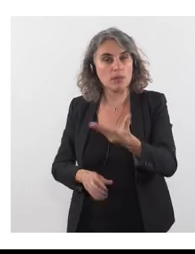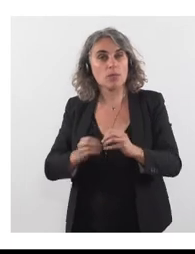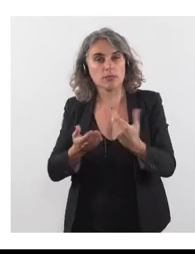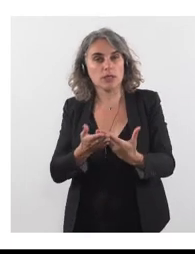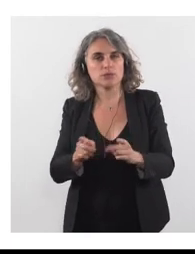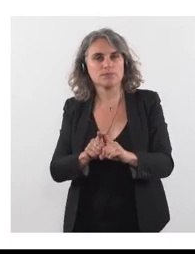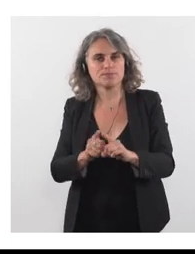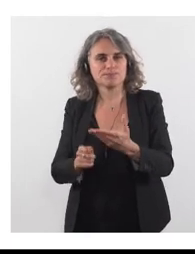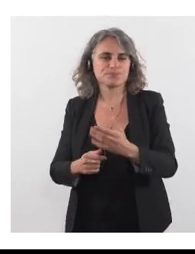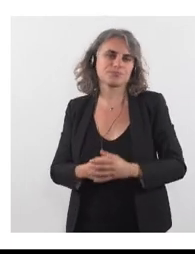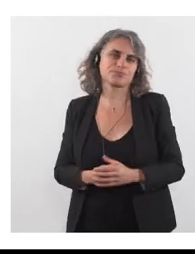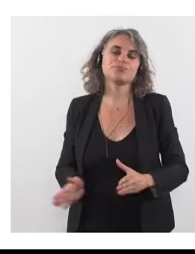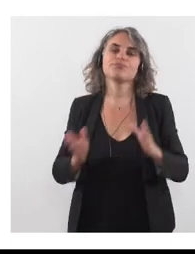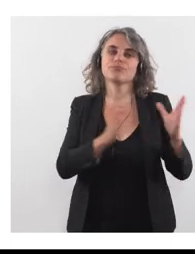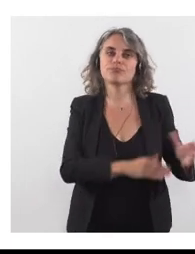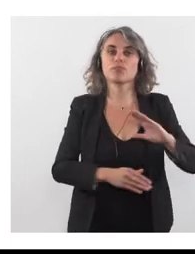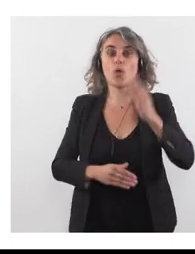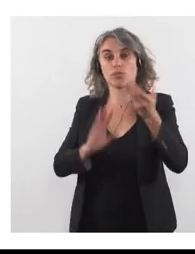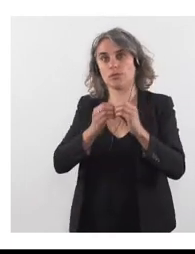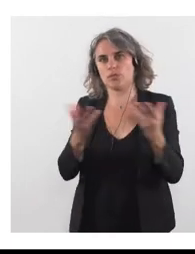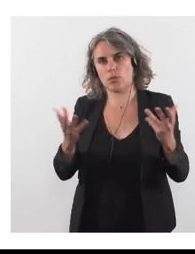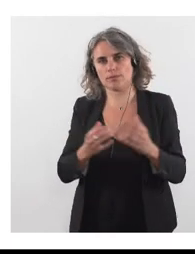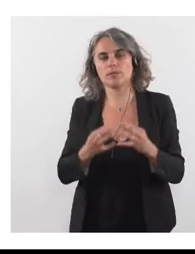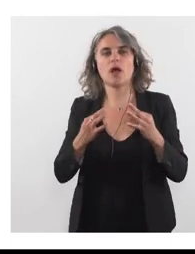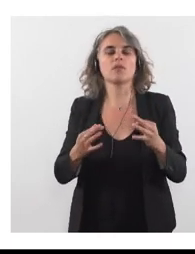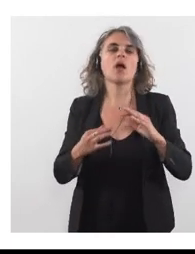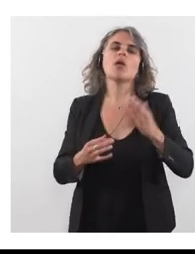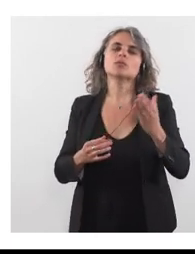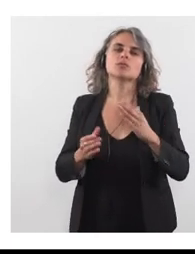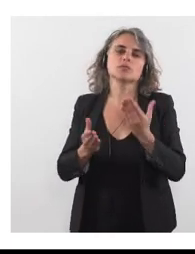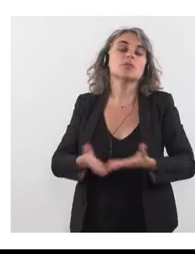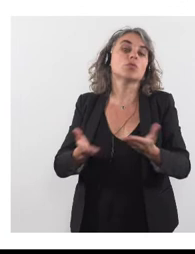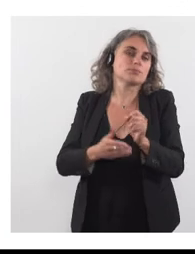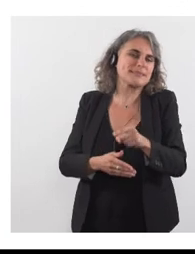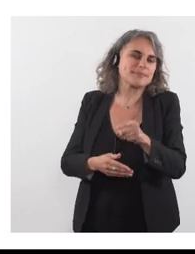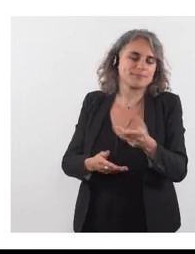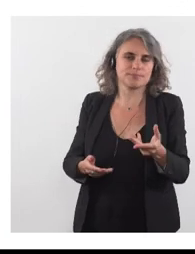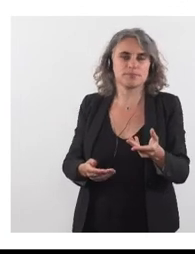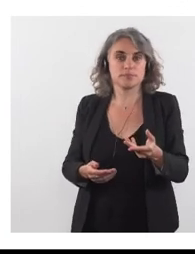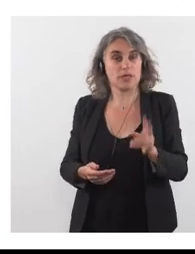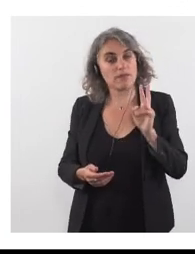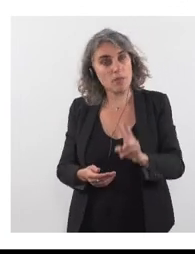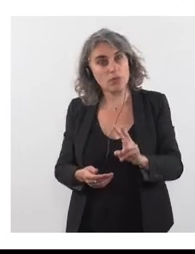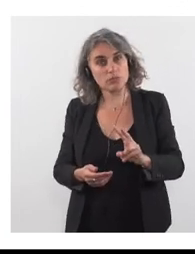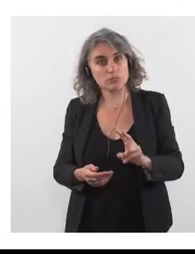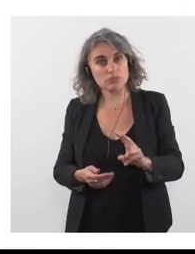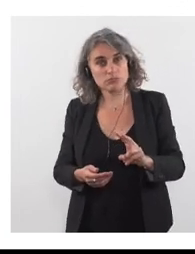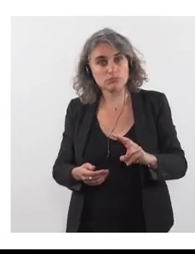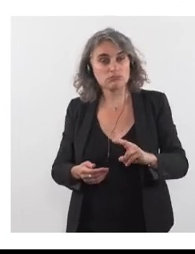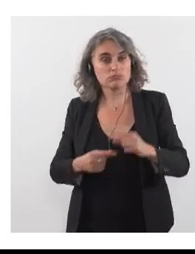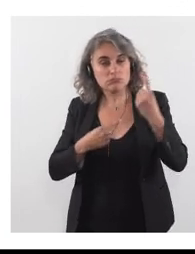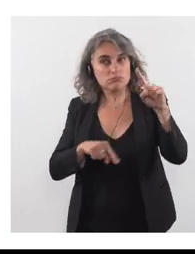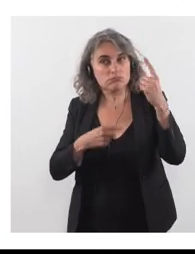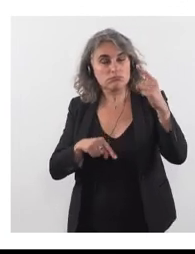difficultés qu'il y a. L'autre difficulté, hein, dans le dossier HBITA, je l'ai dit, c'est un dossier qui nous a coûté plusieurs centaines de